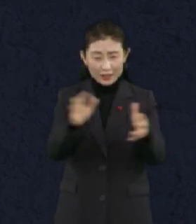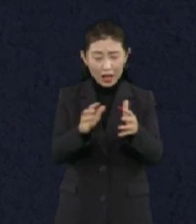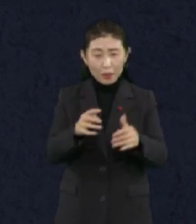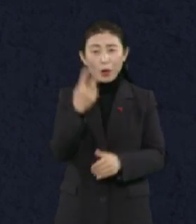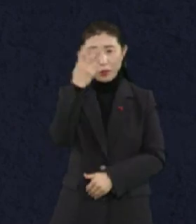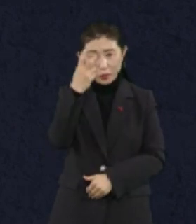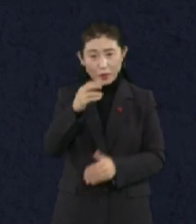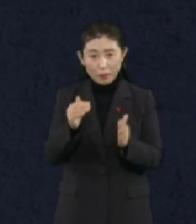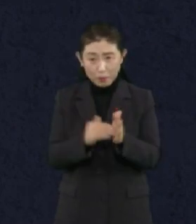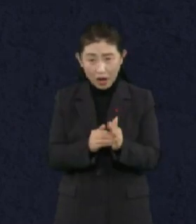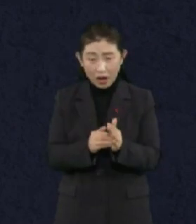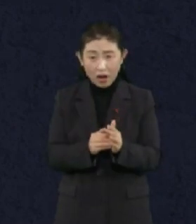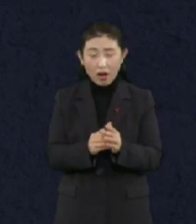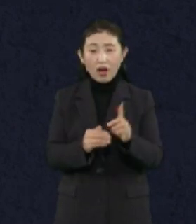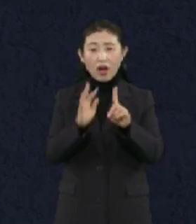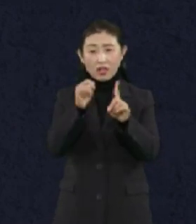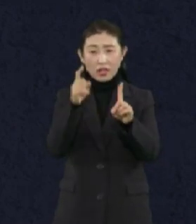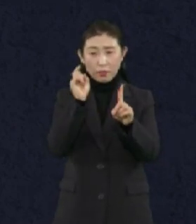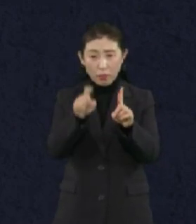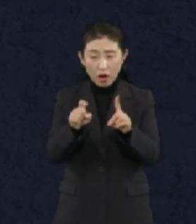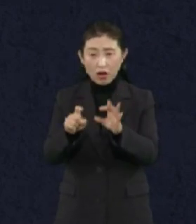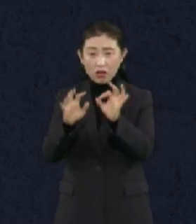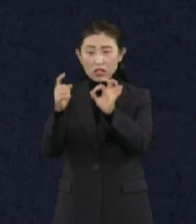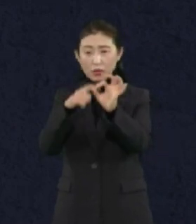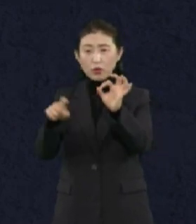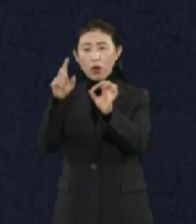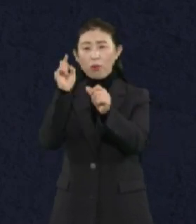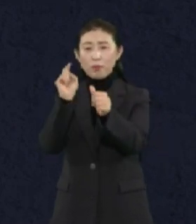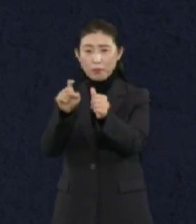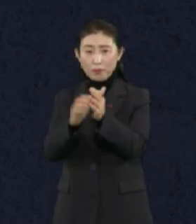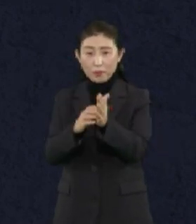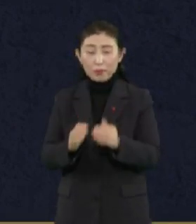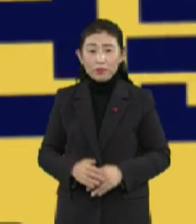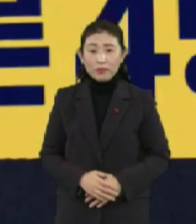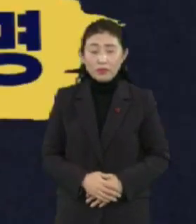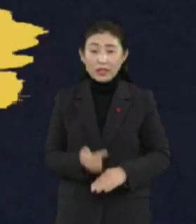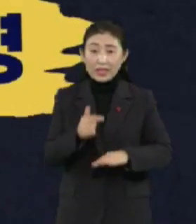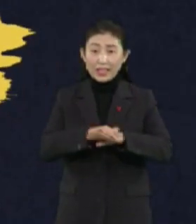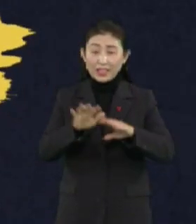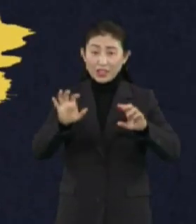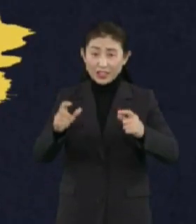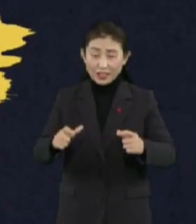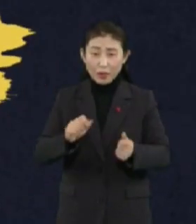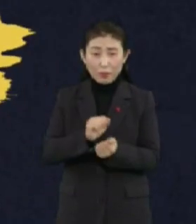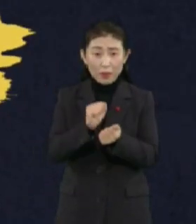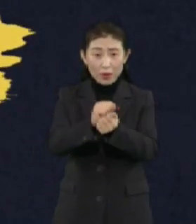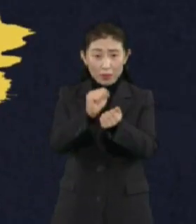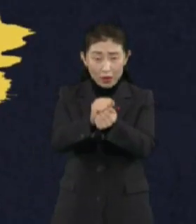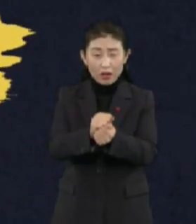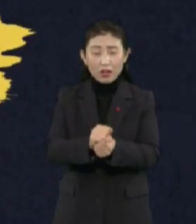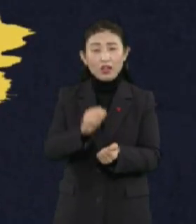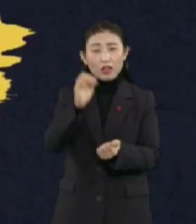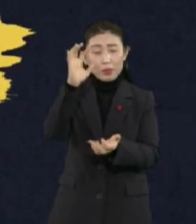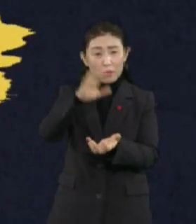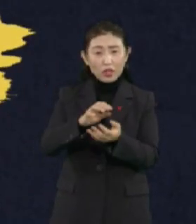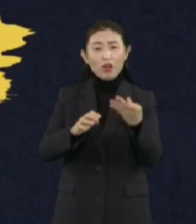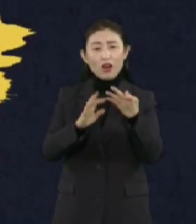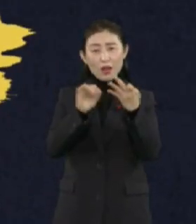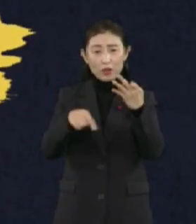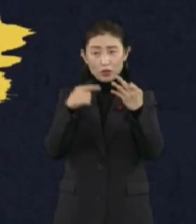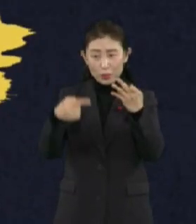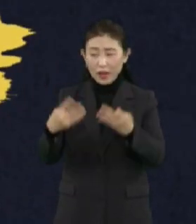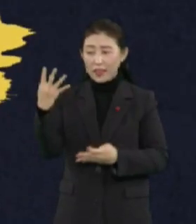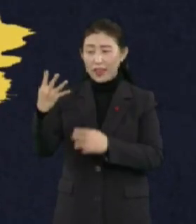벌였으며 오미크론 1명을 포함해 10명이 추가 확진됐습니다. 대전 지역 누적 확진자는 14명으로 이 가운데